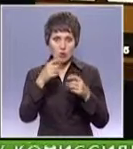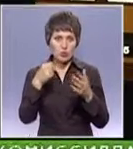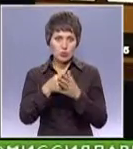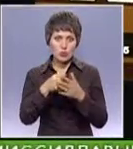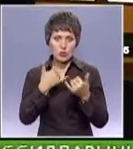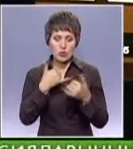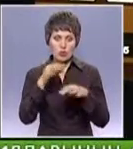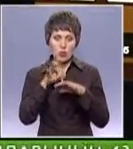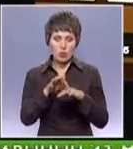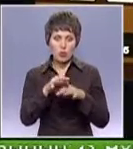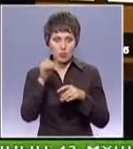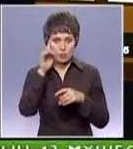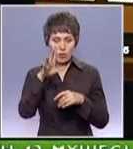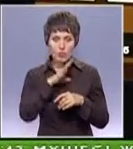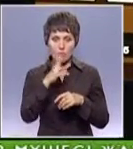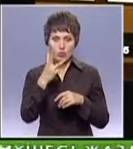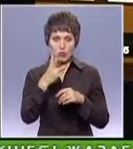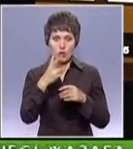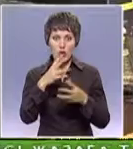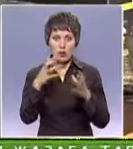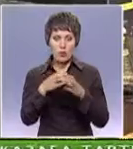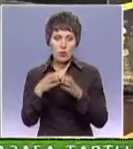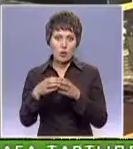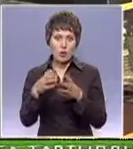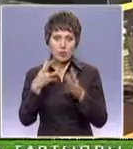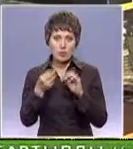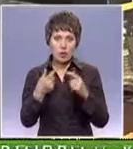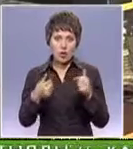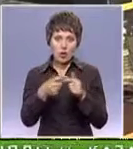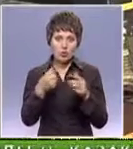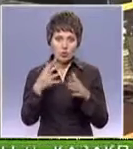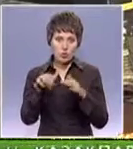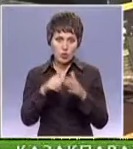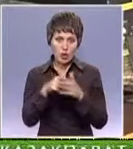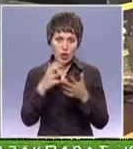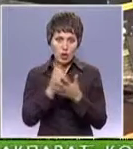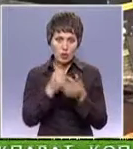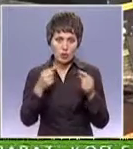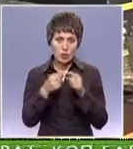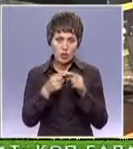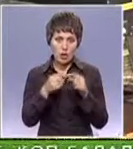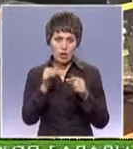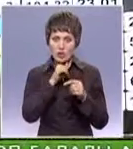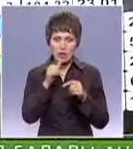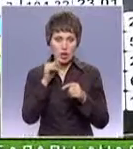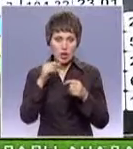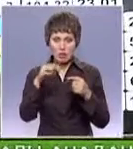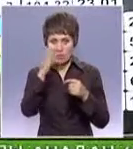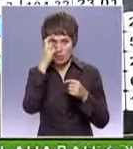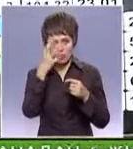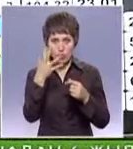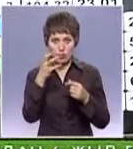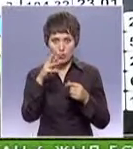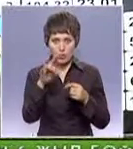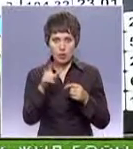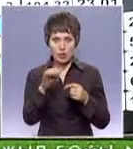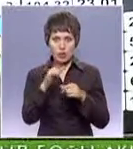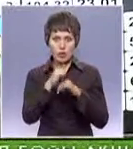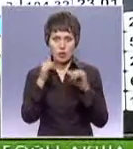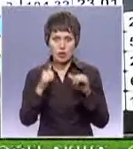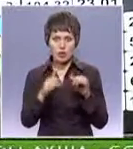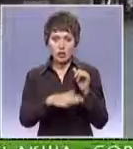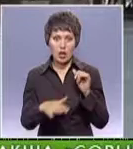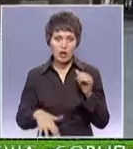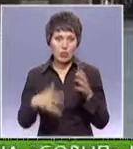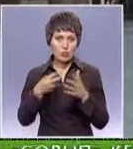дейін жүргізген. Белгілі болғандай, үш шағын букмекерлік кеңсе осы уақытқа дейін табысының нақты мөлшерін жасырып, мемлекетке 500 миллион теңгеден астам